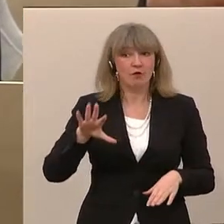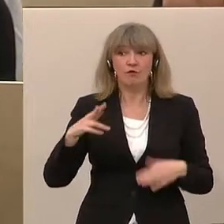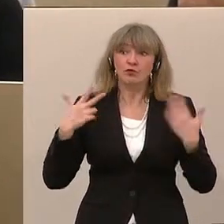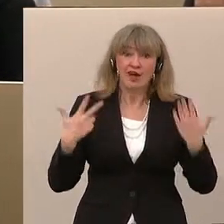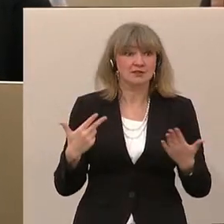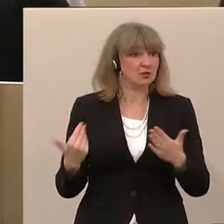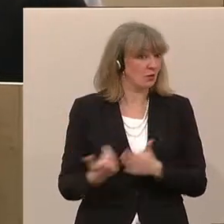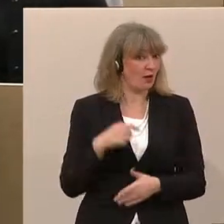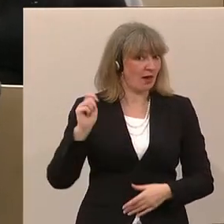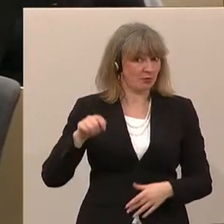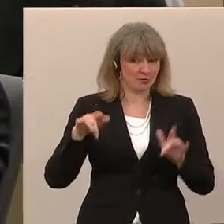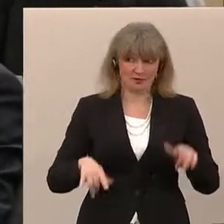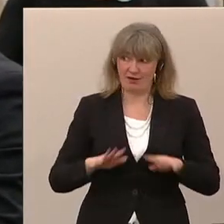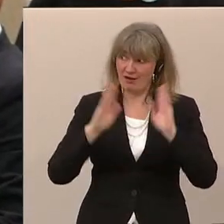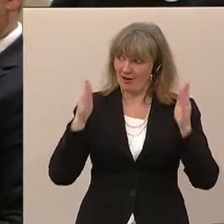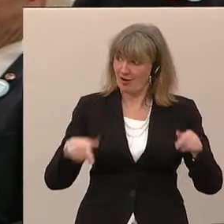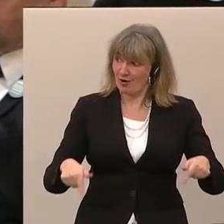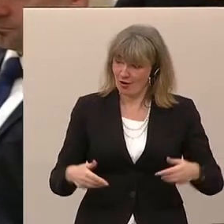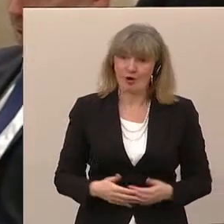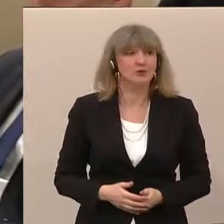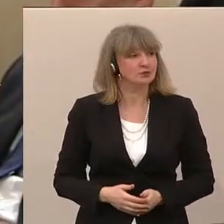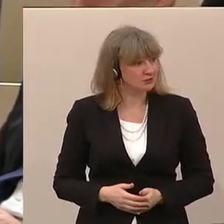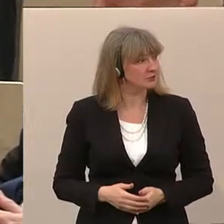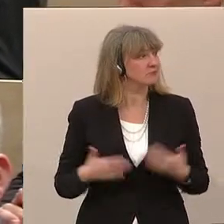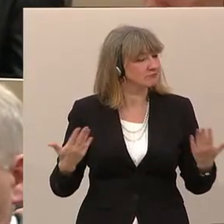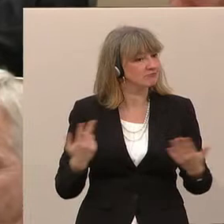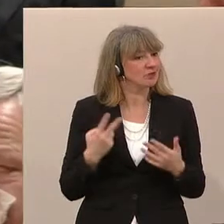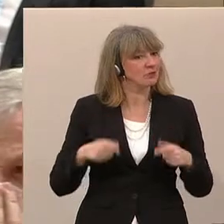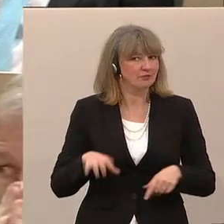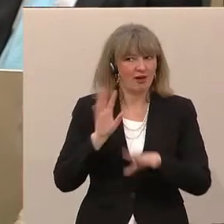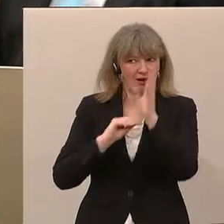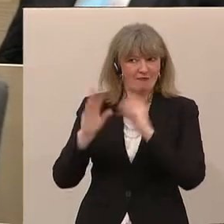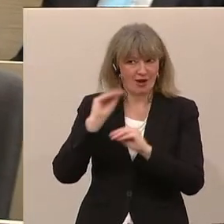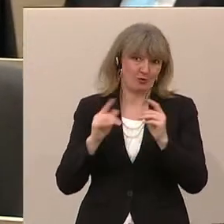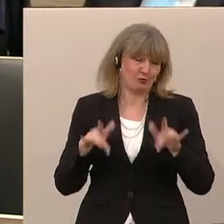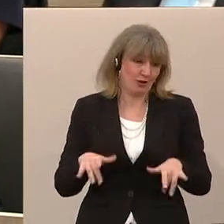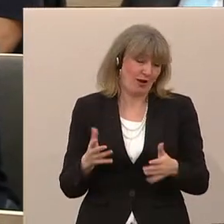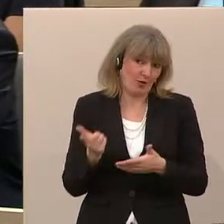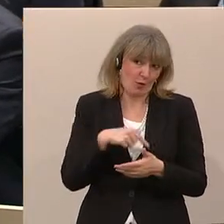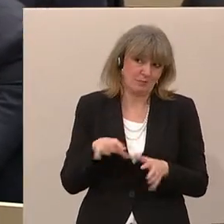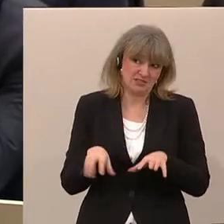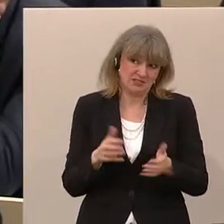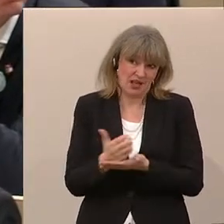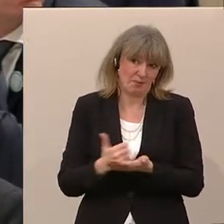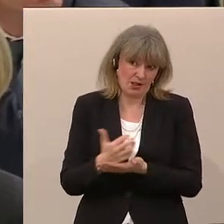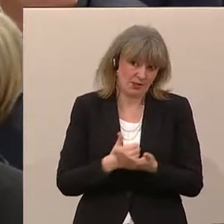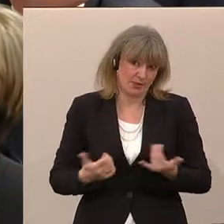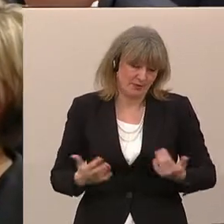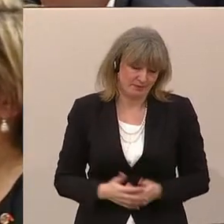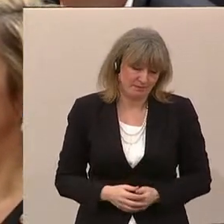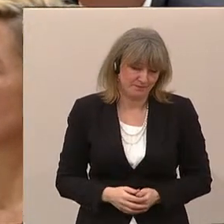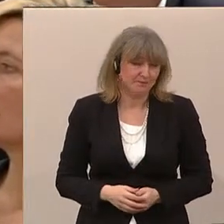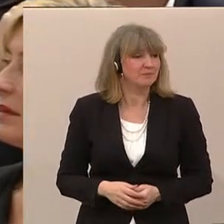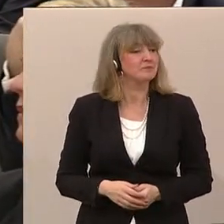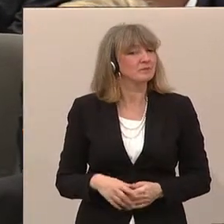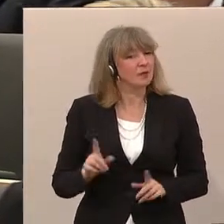neue Mandatare hier im Hohen Haus, die natürlich auch noch hier Erfahrung sammeln werden. Auch wenn die